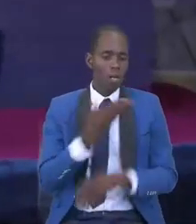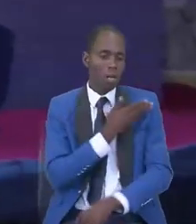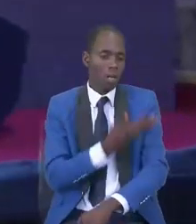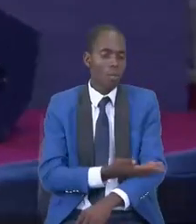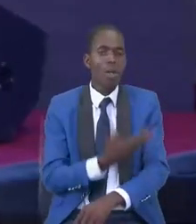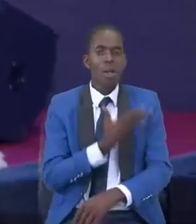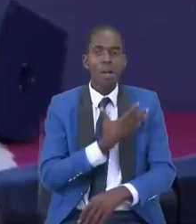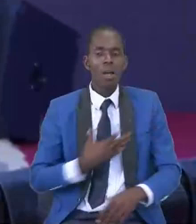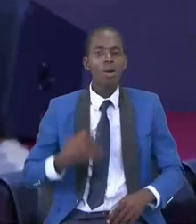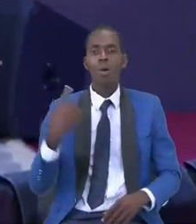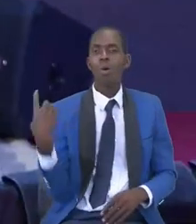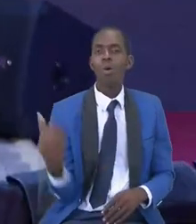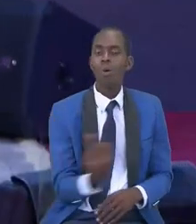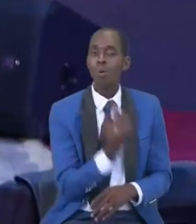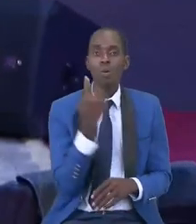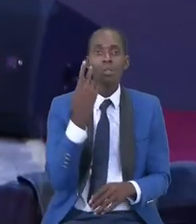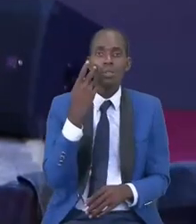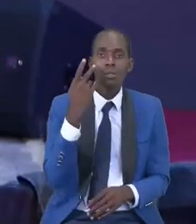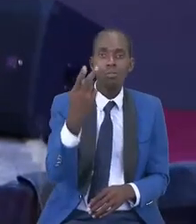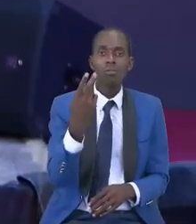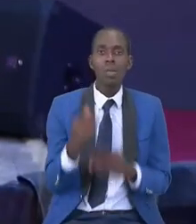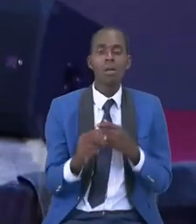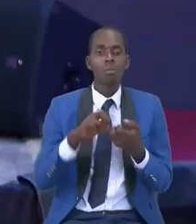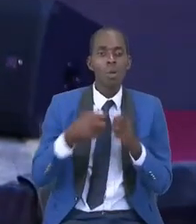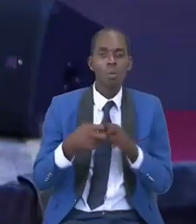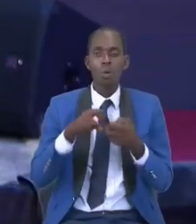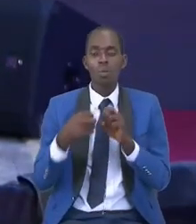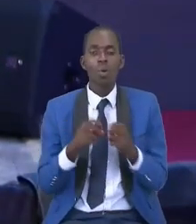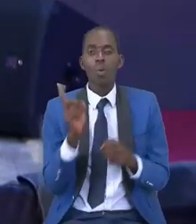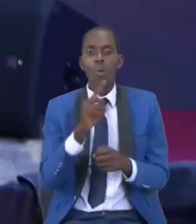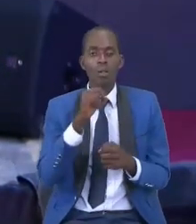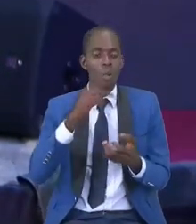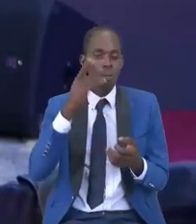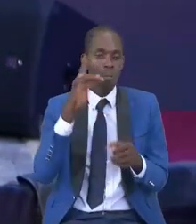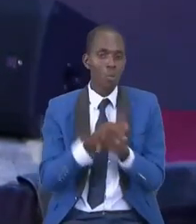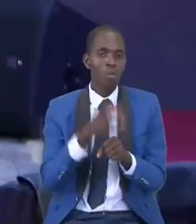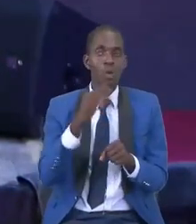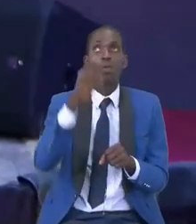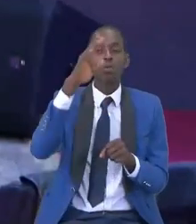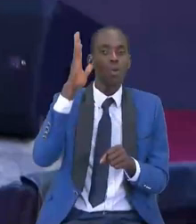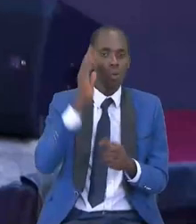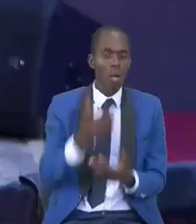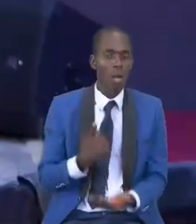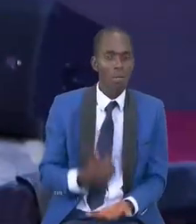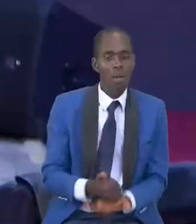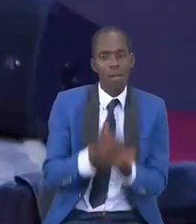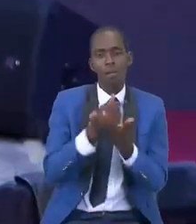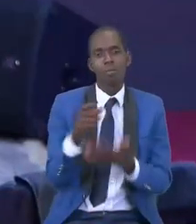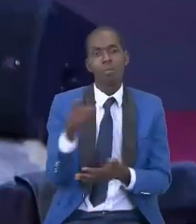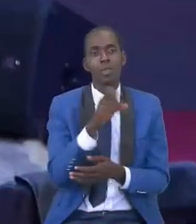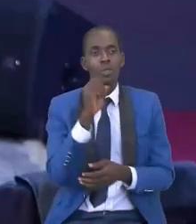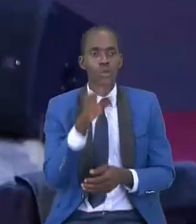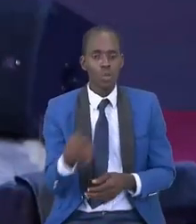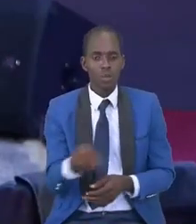de l'Éternel. Et ils voient toujours problème, problème, problème, problème. Où sont les promesses de Dieu?